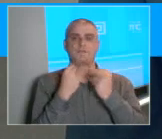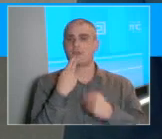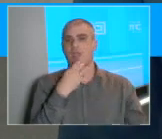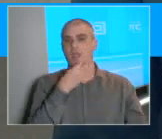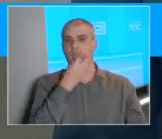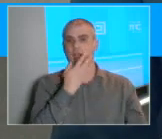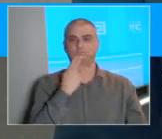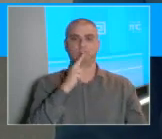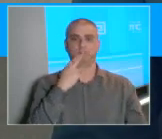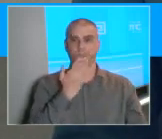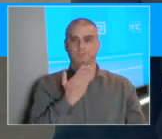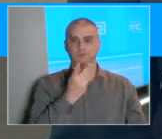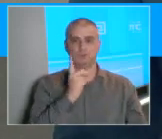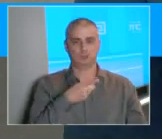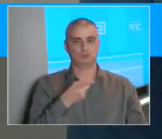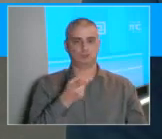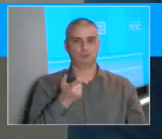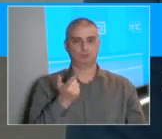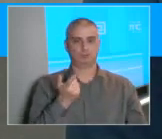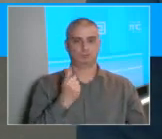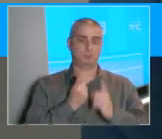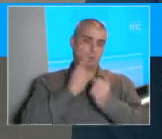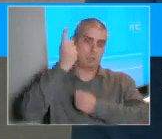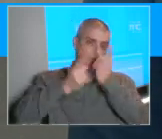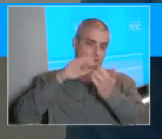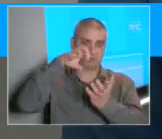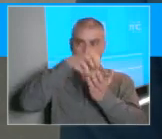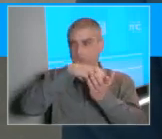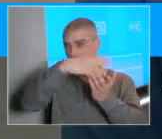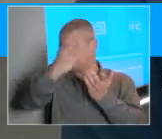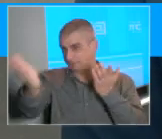הצהרות. יש איזה ירי של קטיושות אל עבר